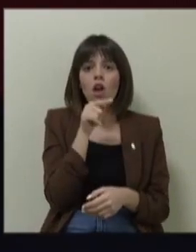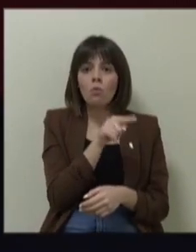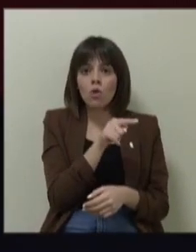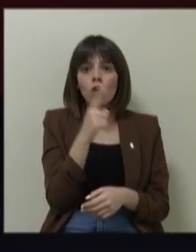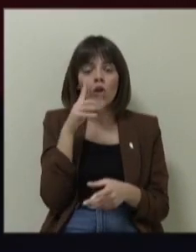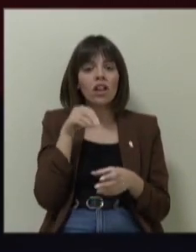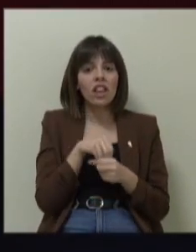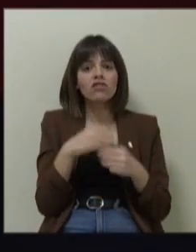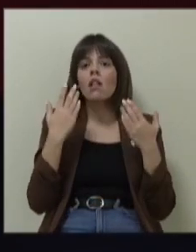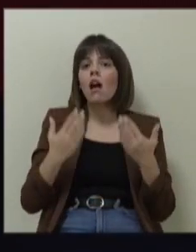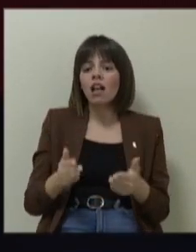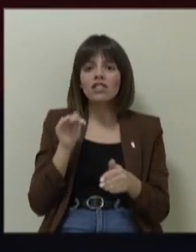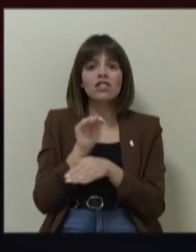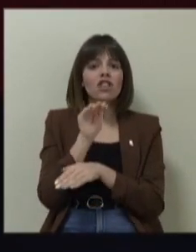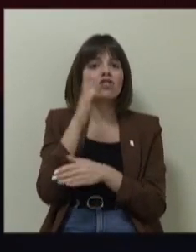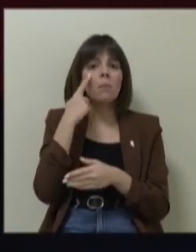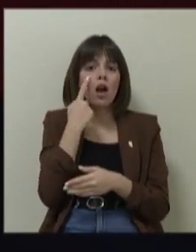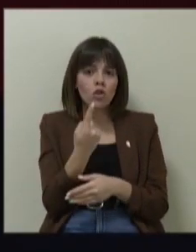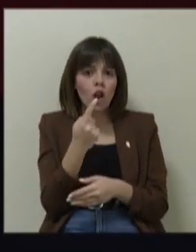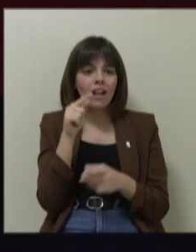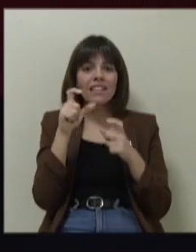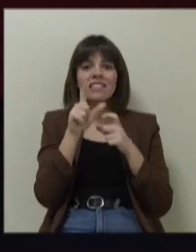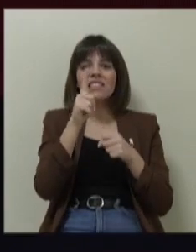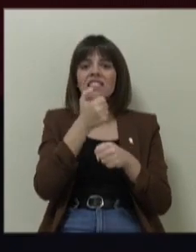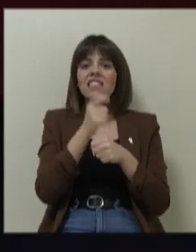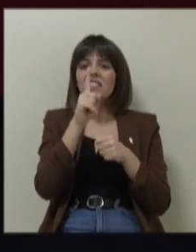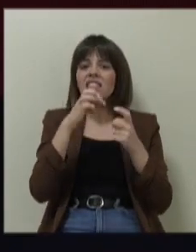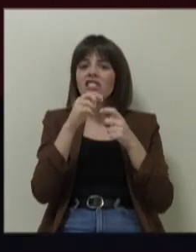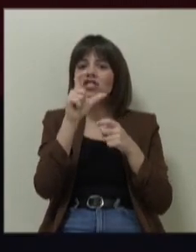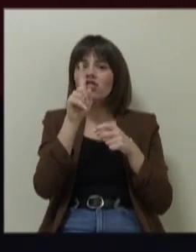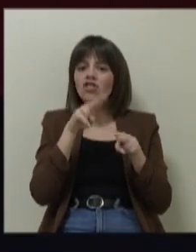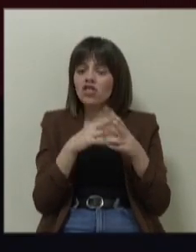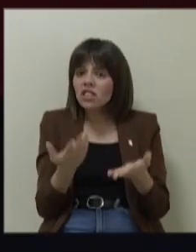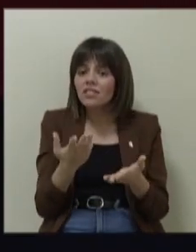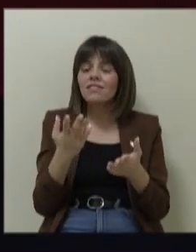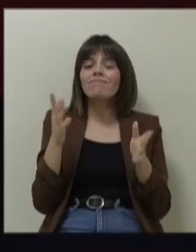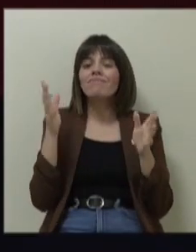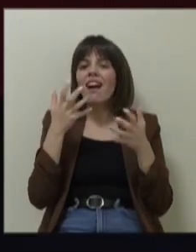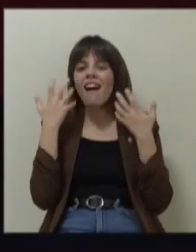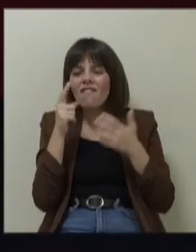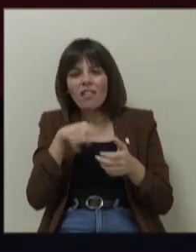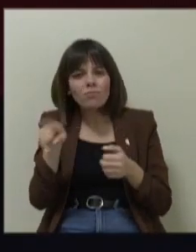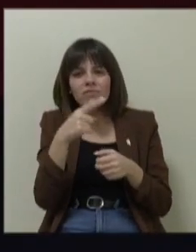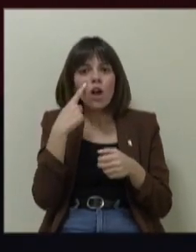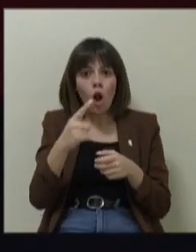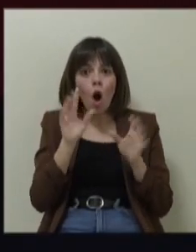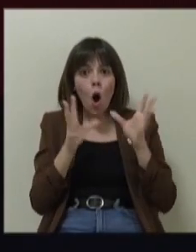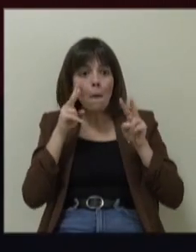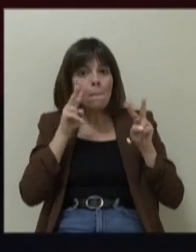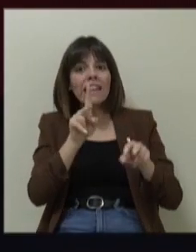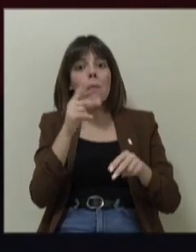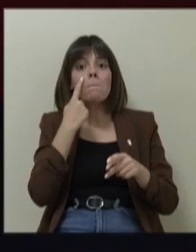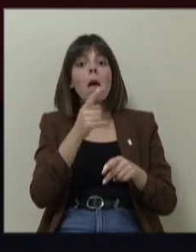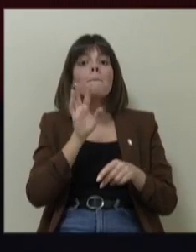mamül artık yaşama sığırcığın, kızılgerdanın, kar leoparının ve bir ormanın baktığı gibi bakmıyor.